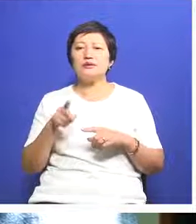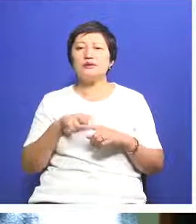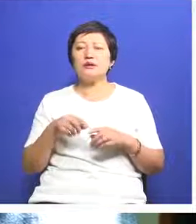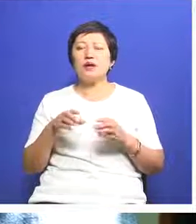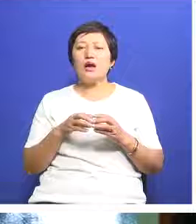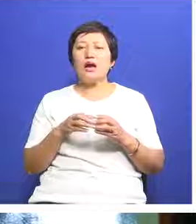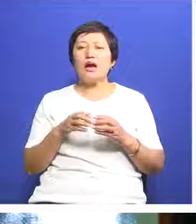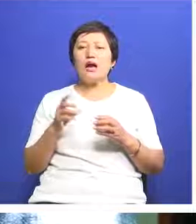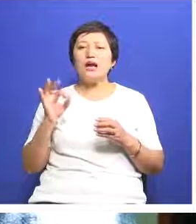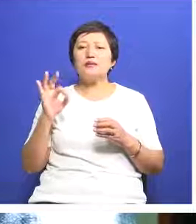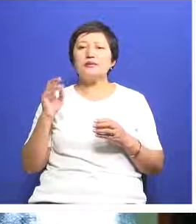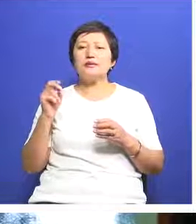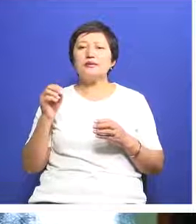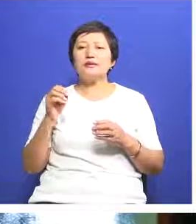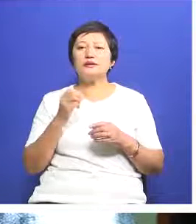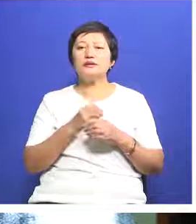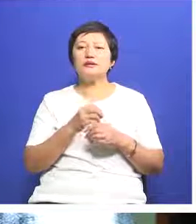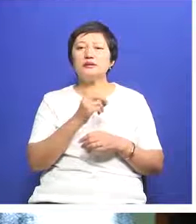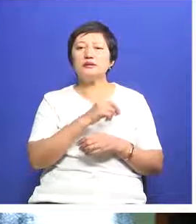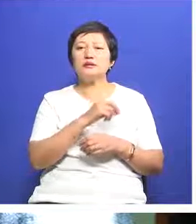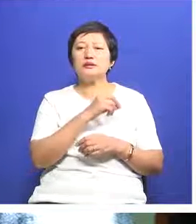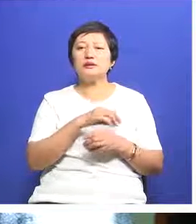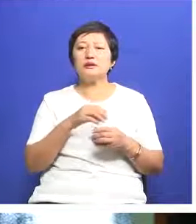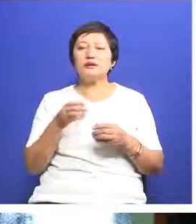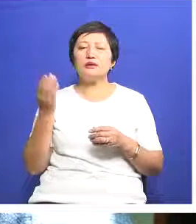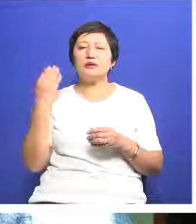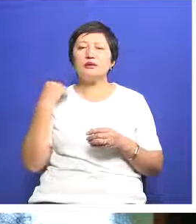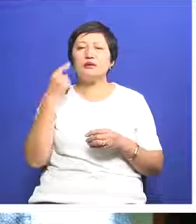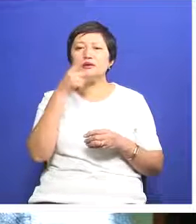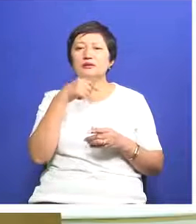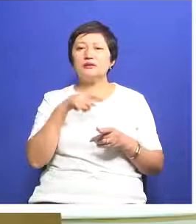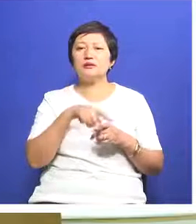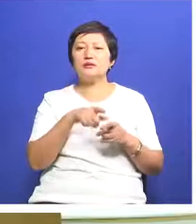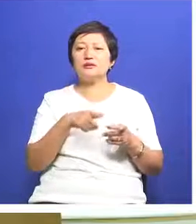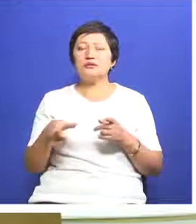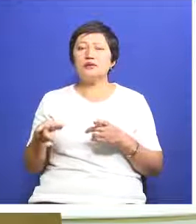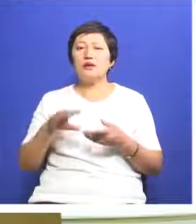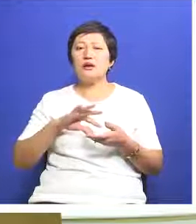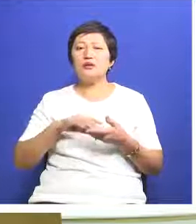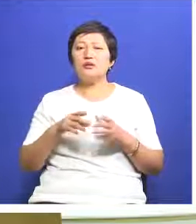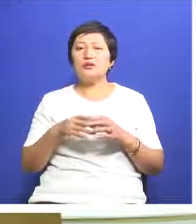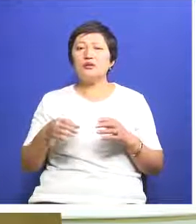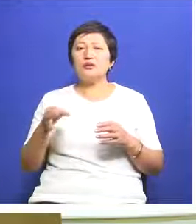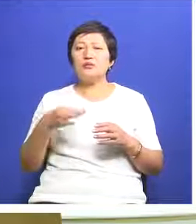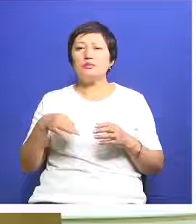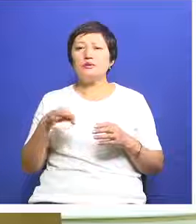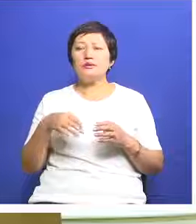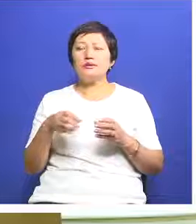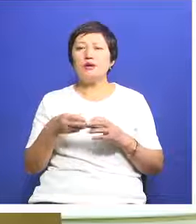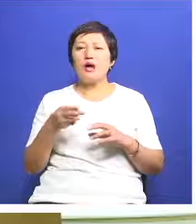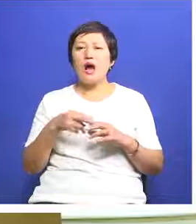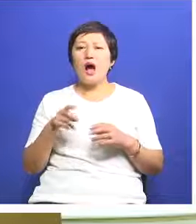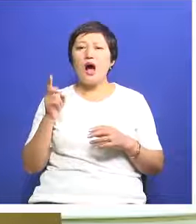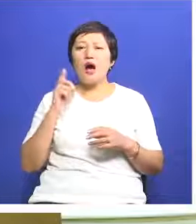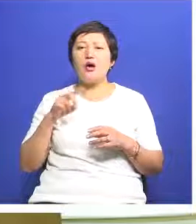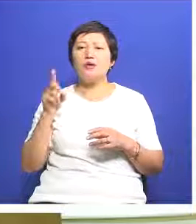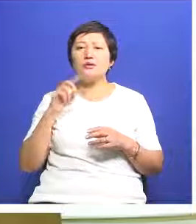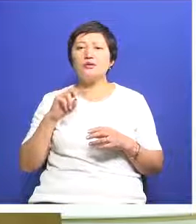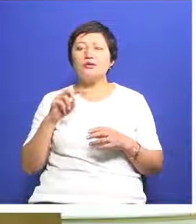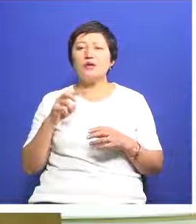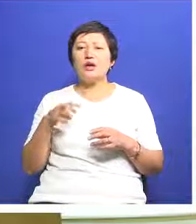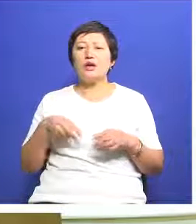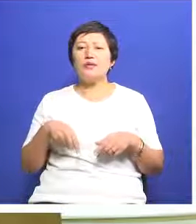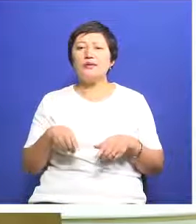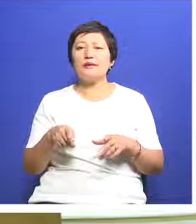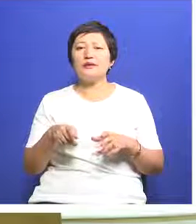бұның қазір проект істелген, келер жылға жоспарланып, ауылдармен келісіп отырмыз. Бүкіл мынау ауыз су жүйесін